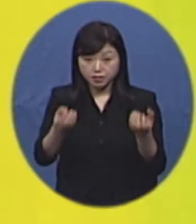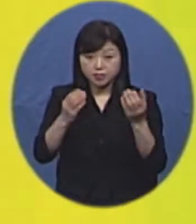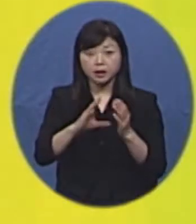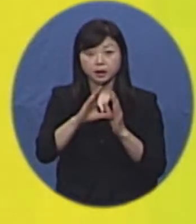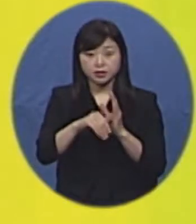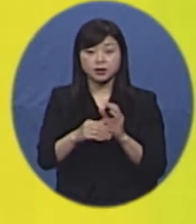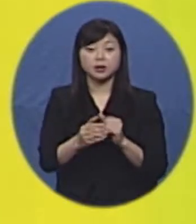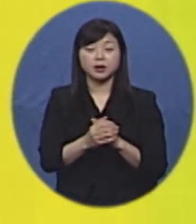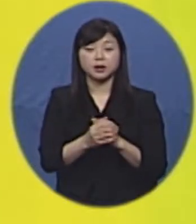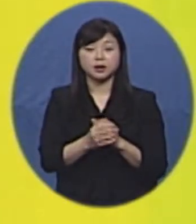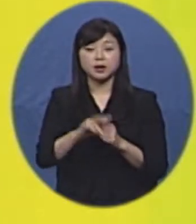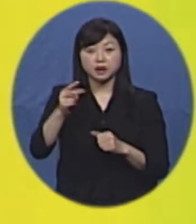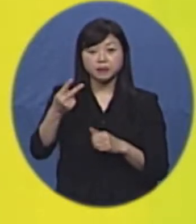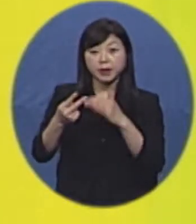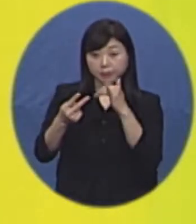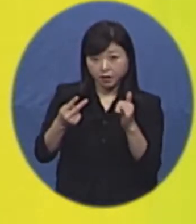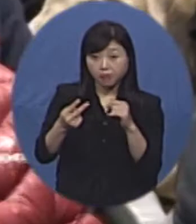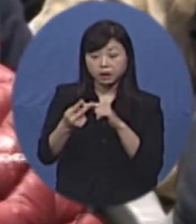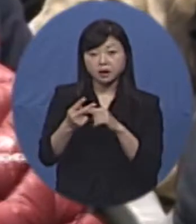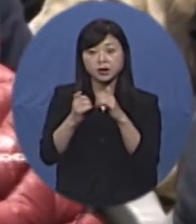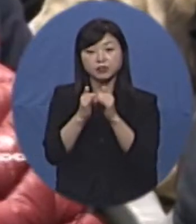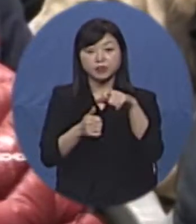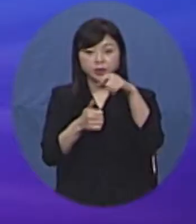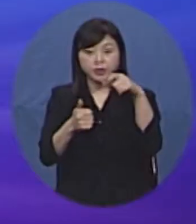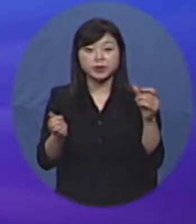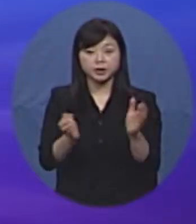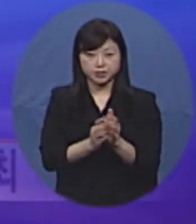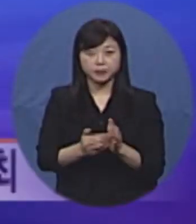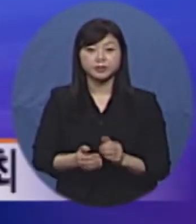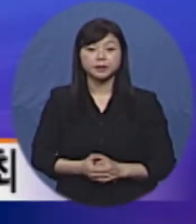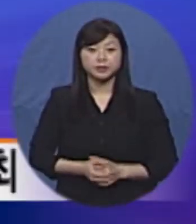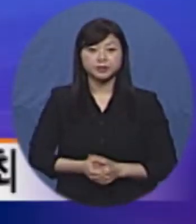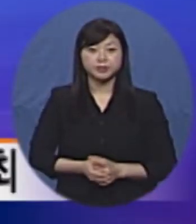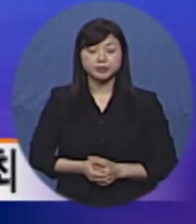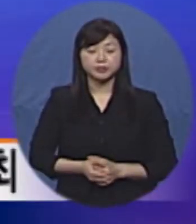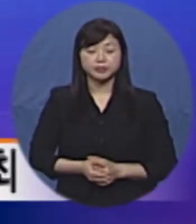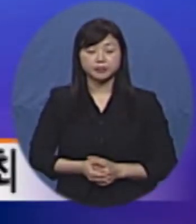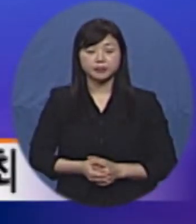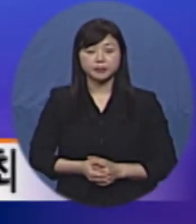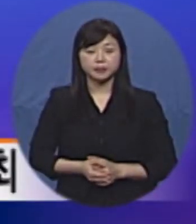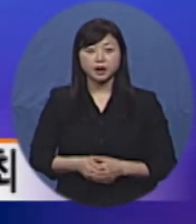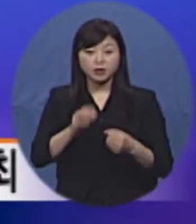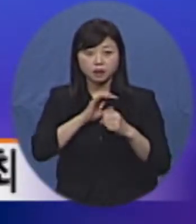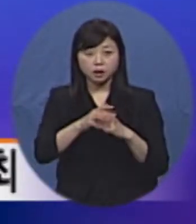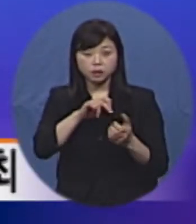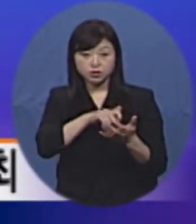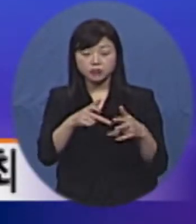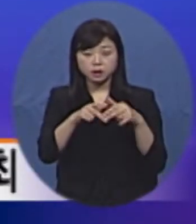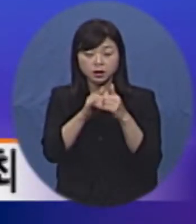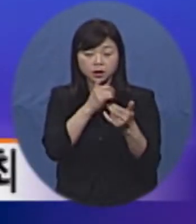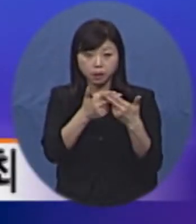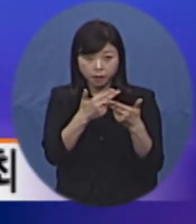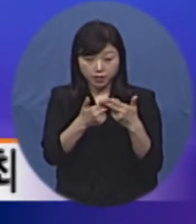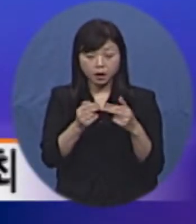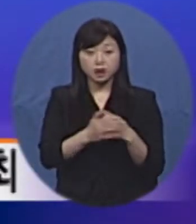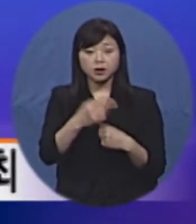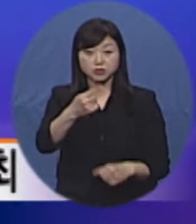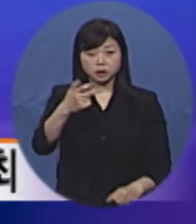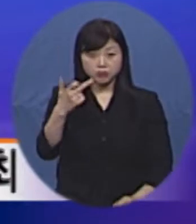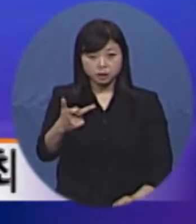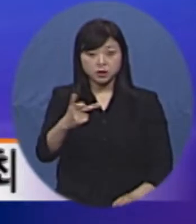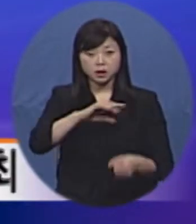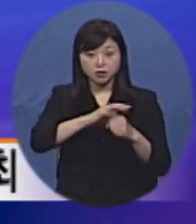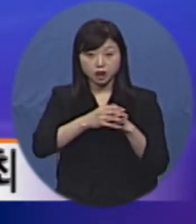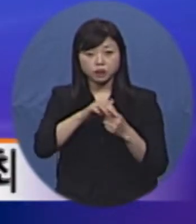약 200여 명의 구직자들이 채용됐습니다. 다음 소식입니다. 대구 지체장애인협회가 2017